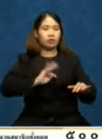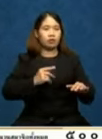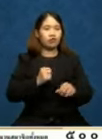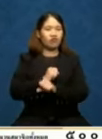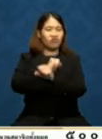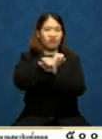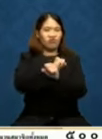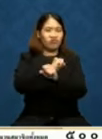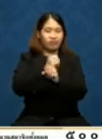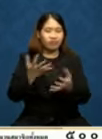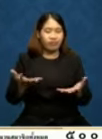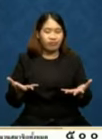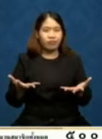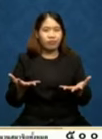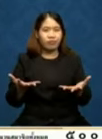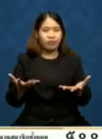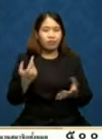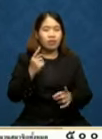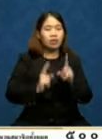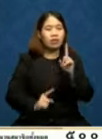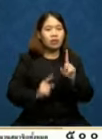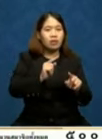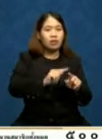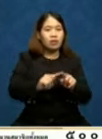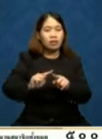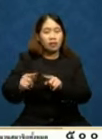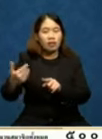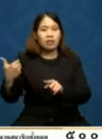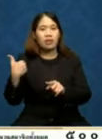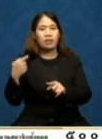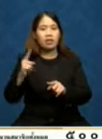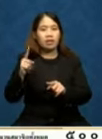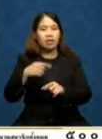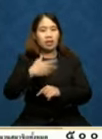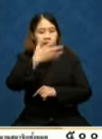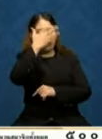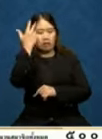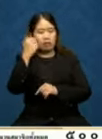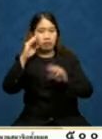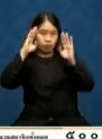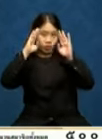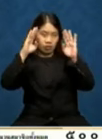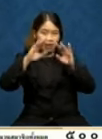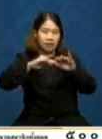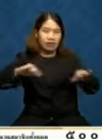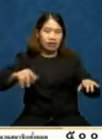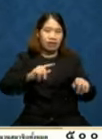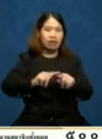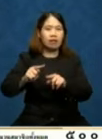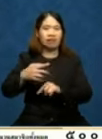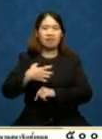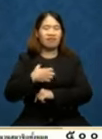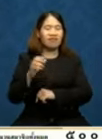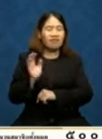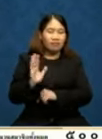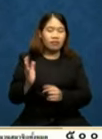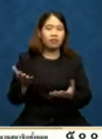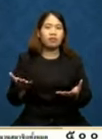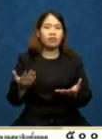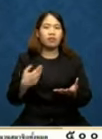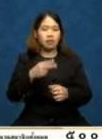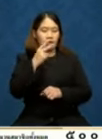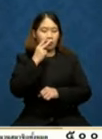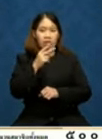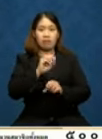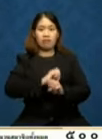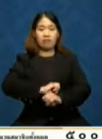กันการวัดประเภทต่างๆนะครับทารุณกรรมถูกละเลยประสบการณ์วัยเด็กที่ไม่พึงประสงค์นะครับบ่งชี้